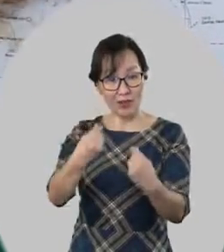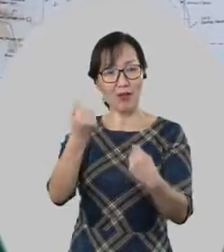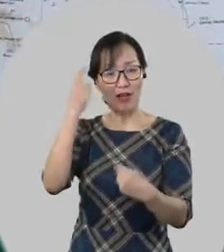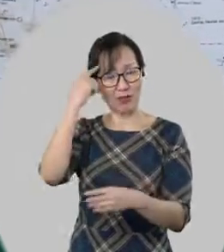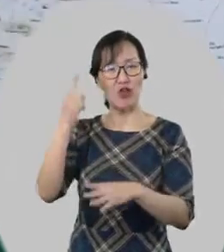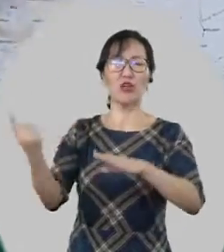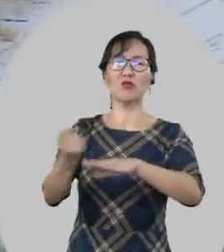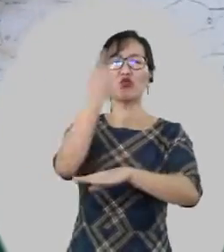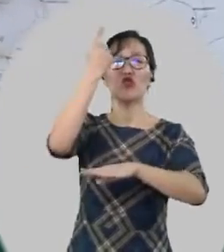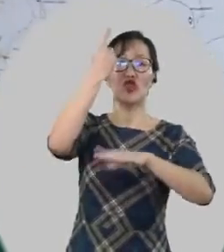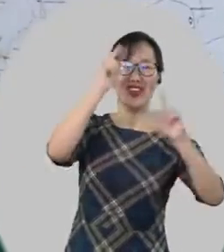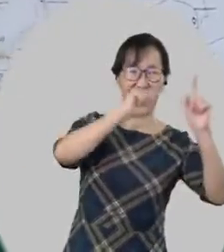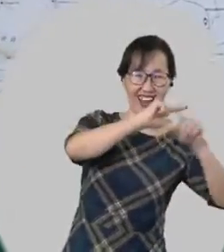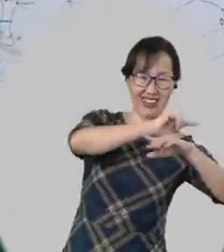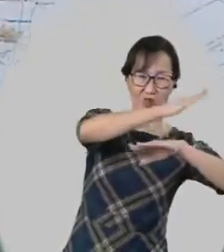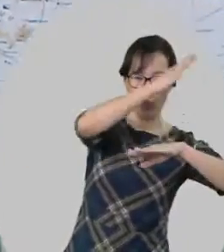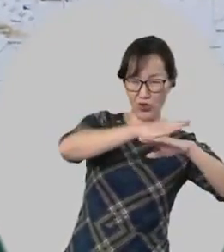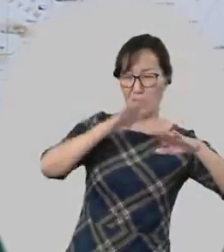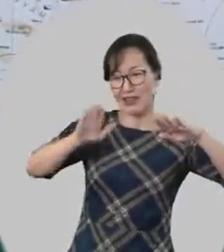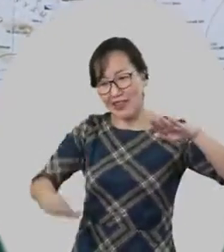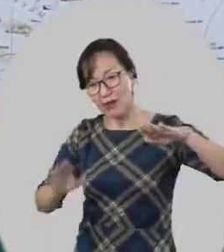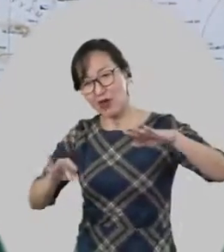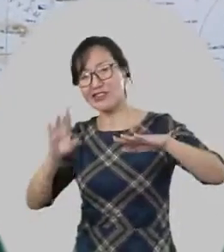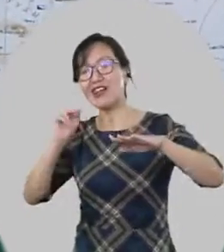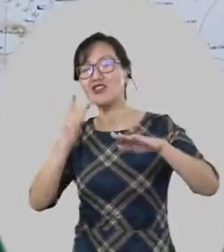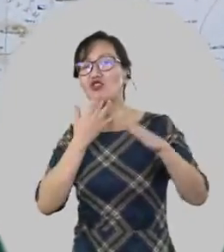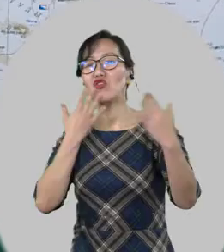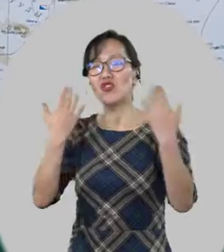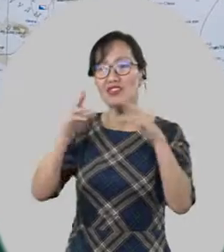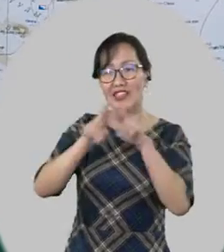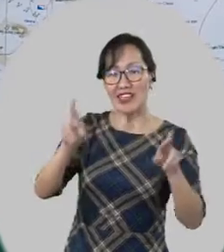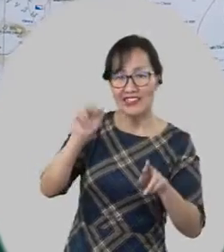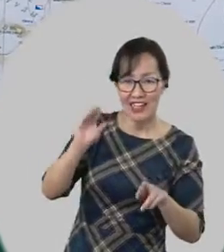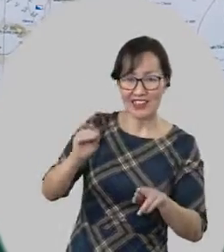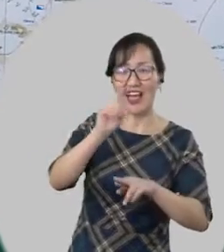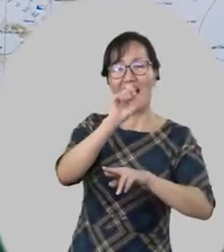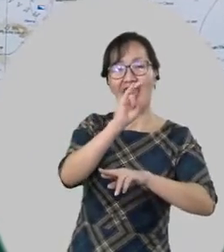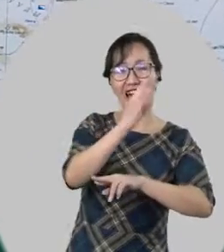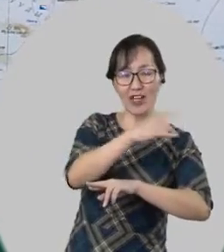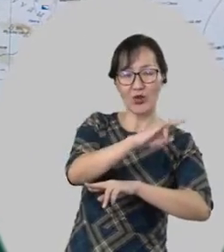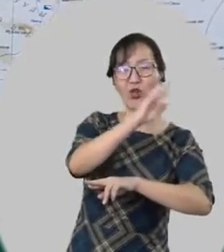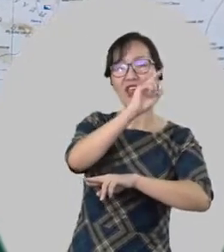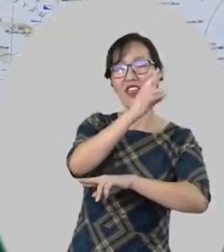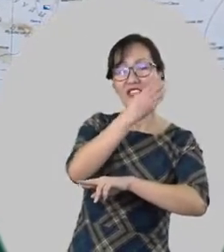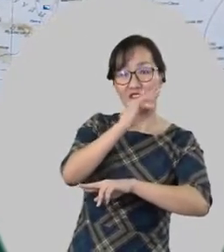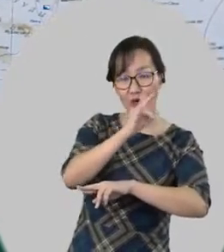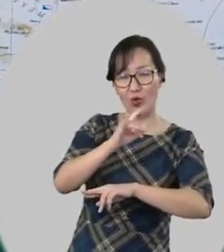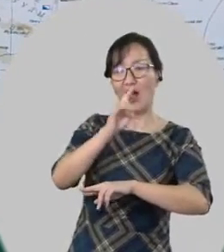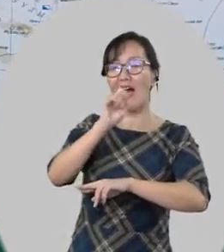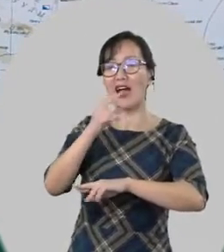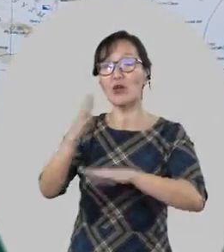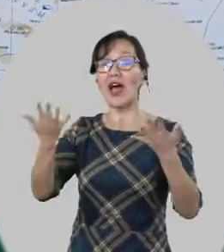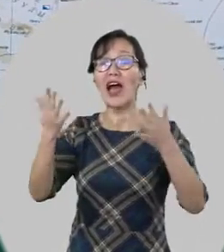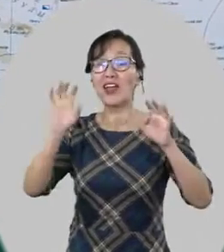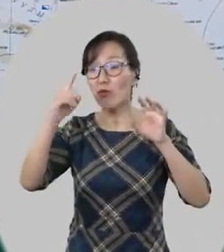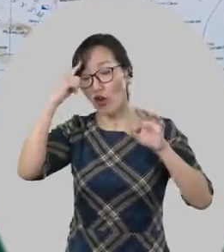өндөрлөг газар, намдор газрыг яаж тэмдэглэдэг вэ? Хангай нуруу, Хинти нуруу, Алтай нурууд маань хаагур хаагур оршиж